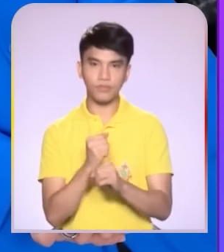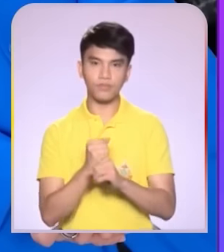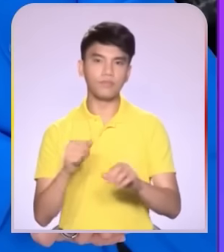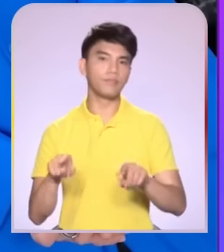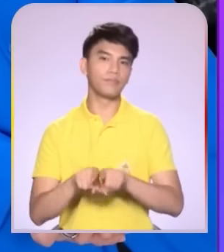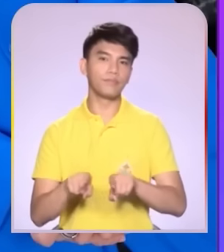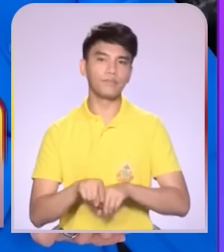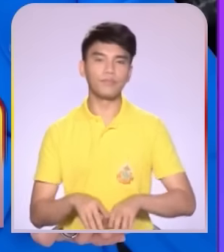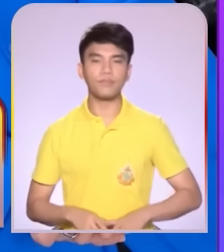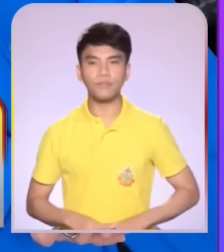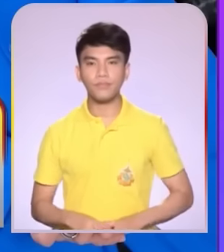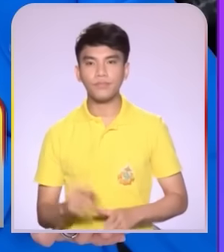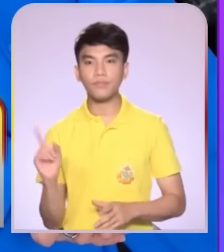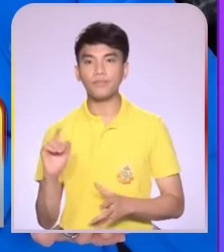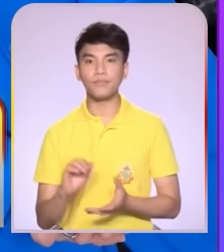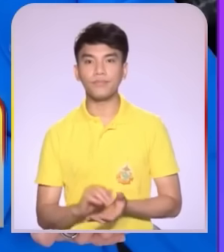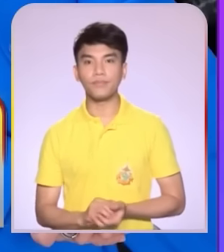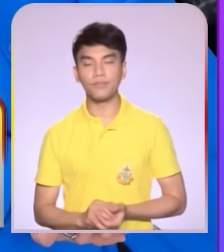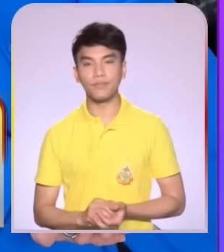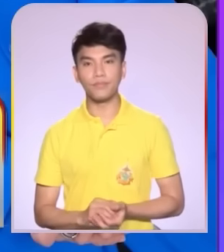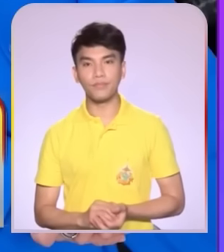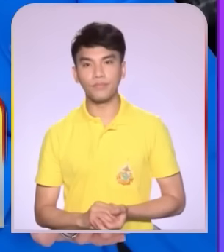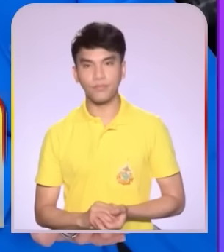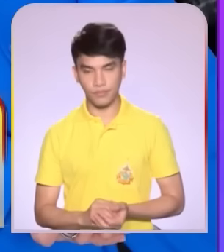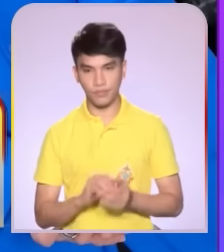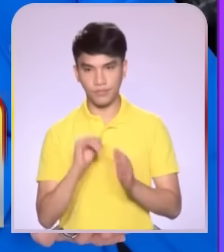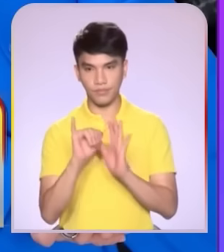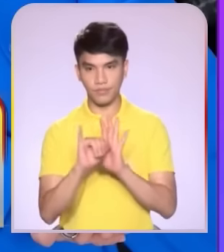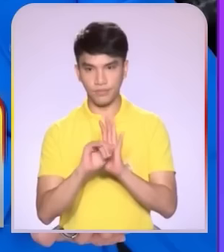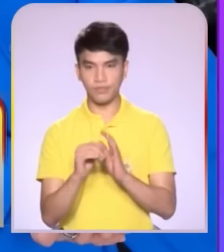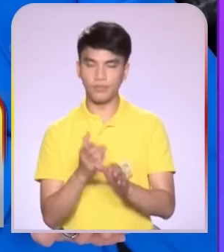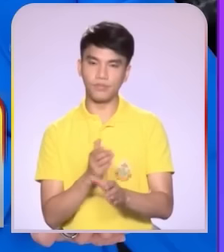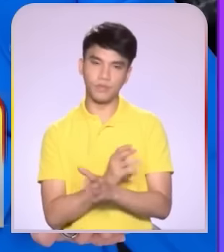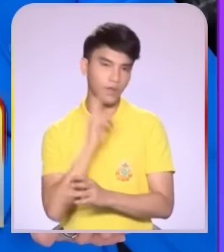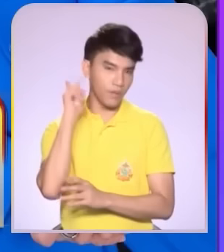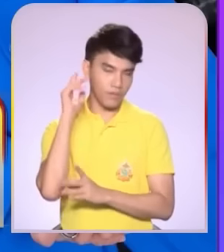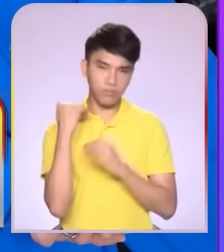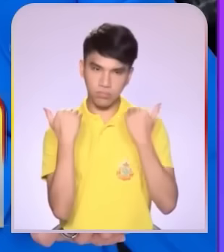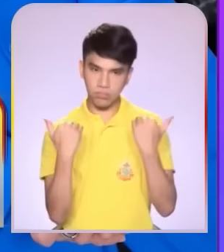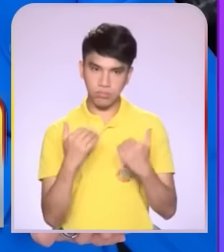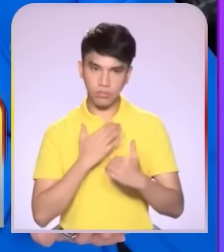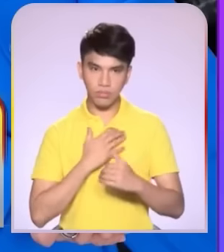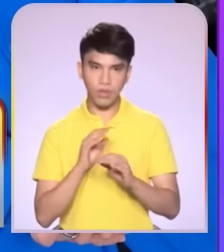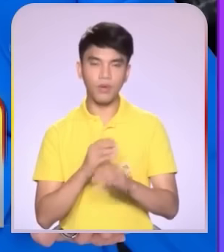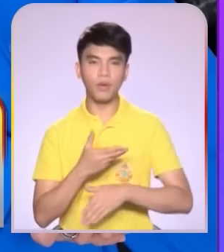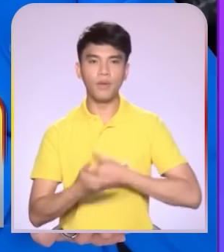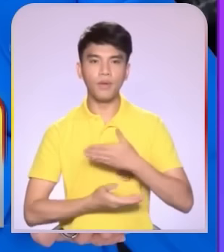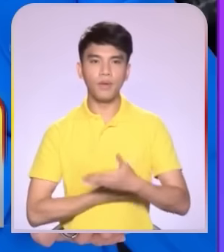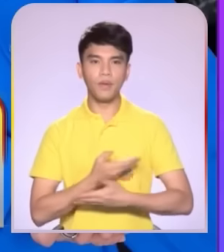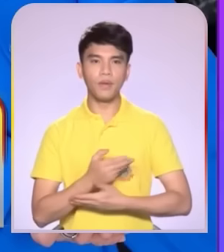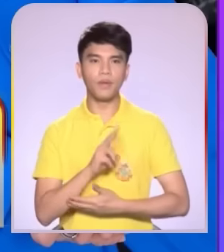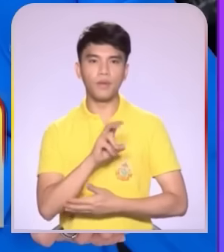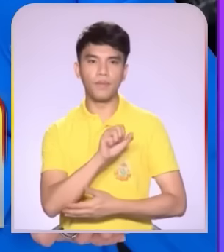The Icon Groupนะคือคุณตั้มเคลื่อนไหวแล้วบอกว่ามีการโพสต์ไอจีบอกว่าจากที่เป็นข่าวนะครับเนี่ยผมเปิดบินกับThe Icon